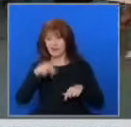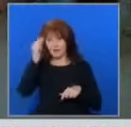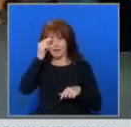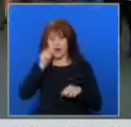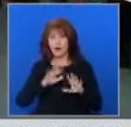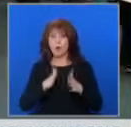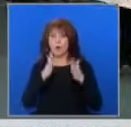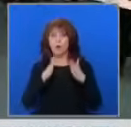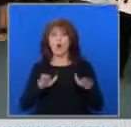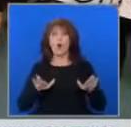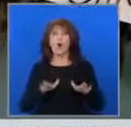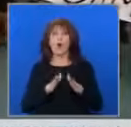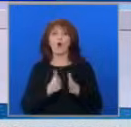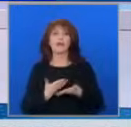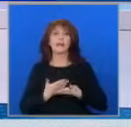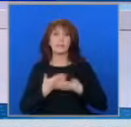около коледните празници.